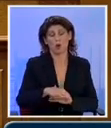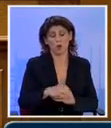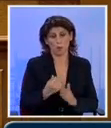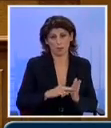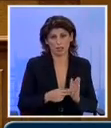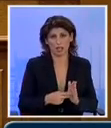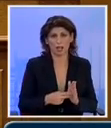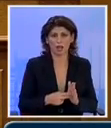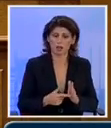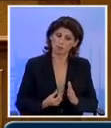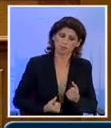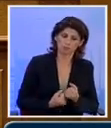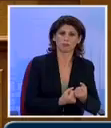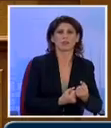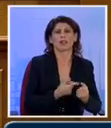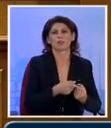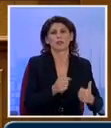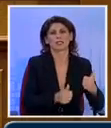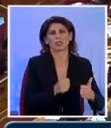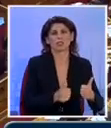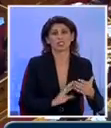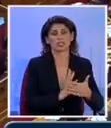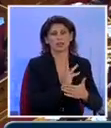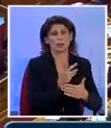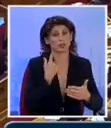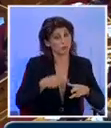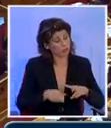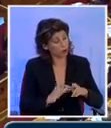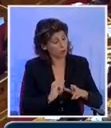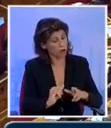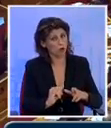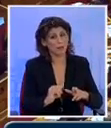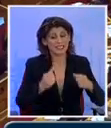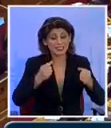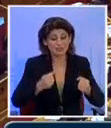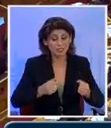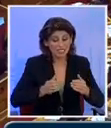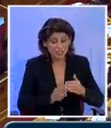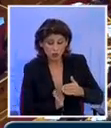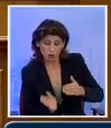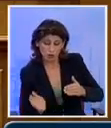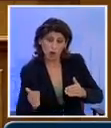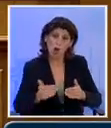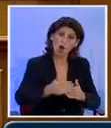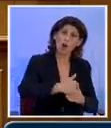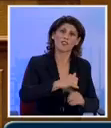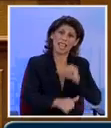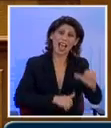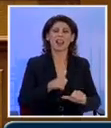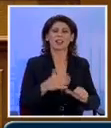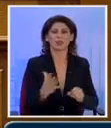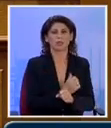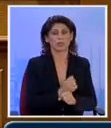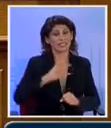οικονομίας υπέρ της ανταγωνιστικότητας και της ανάπτυξης. Έχουμε δρόμο ακόμα, τη βασική στροφή όμως την πετυχαίνουμε ήδη.